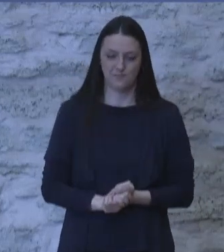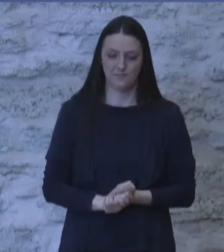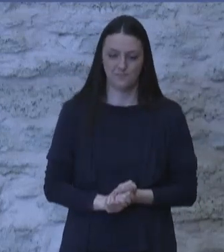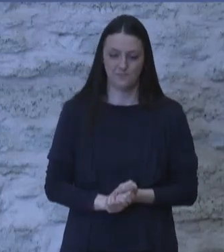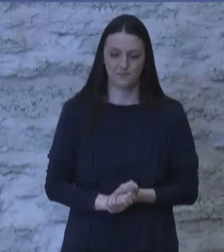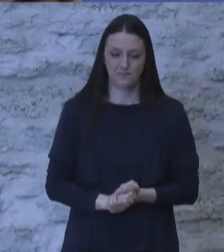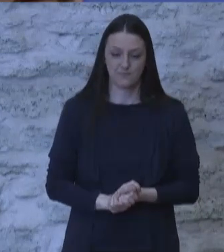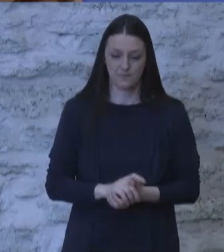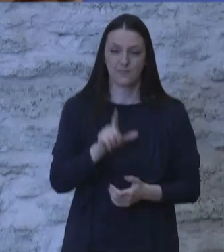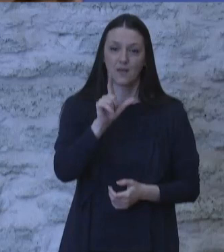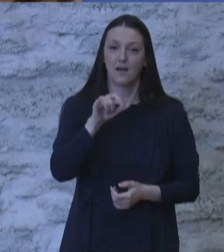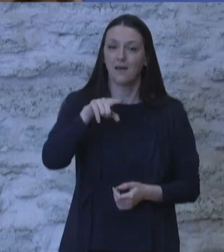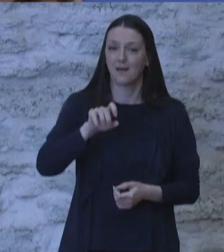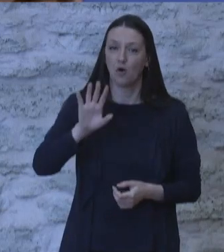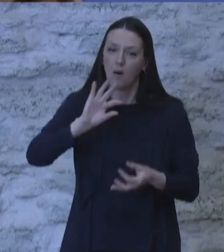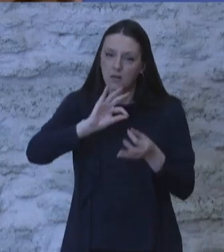Jürgen Ligi täpsustav küsimuspalu.